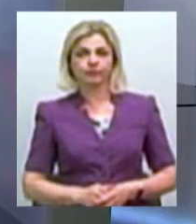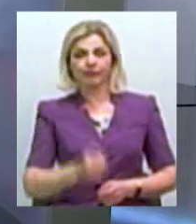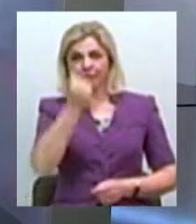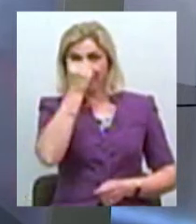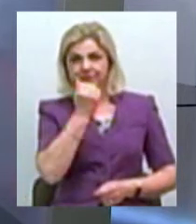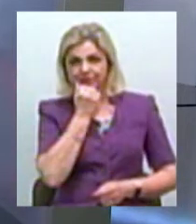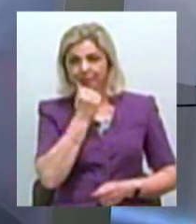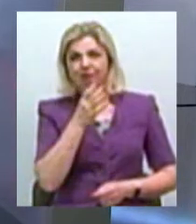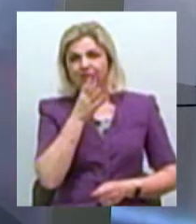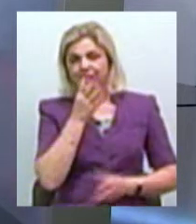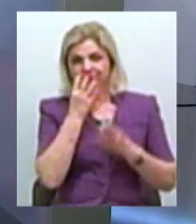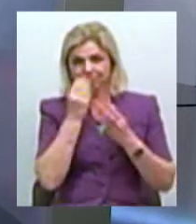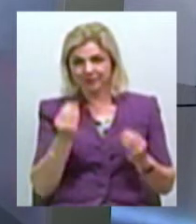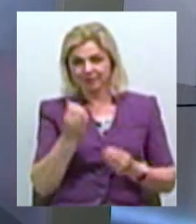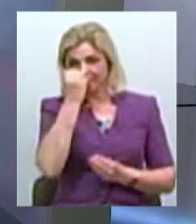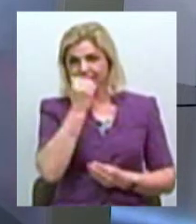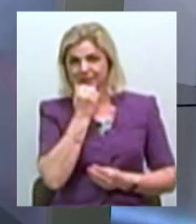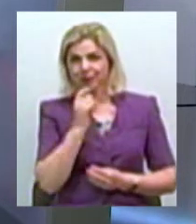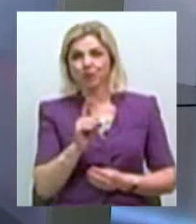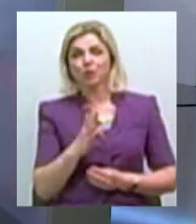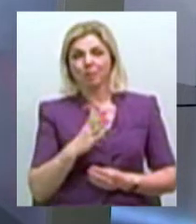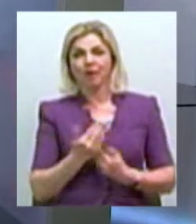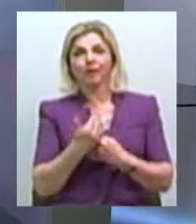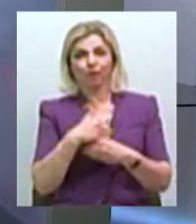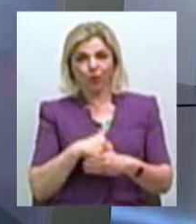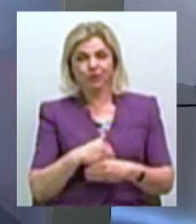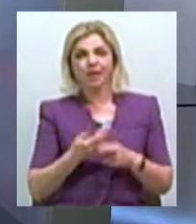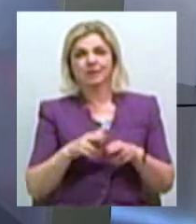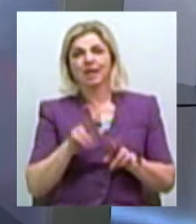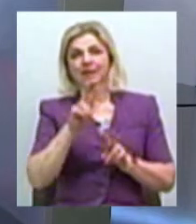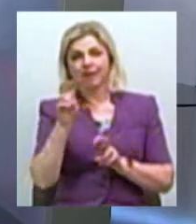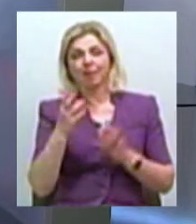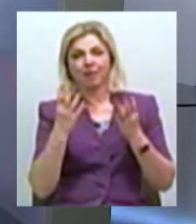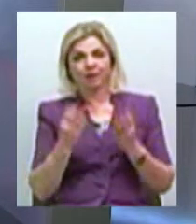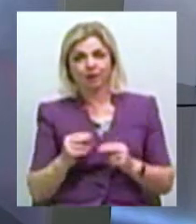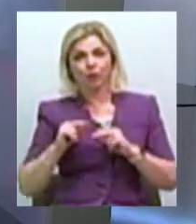спасибі, час плине швидко. Спасибі, що ви були сьогодні у нас в студії. Це була тема